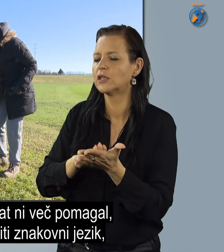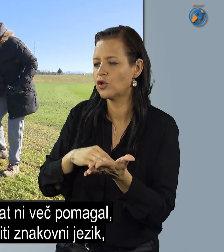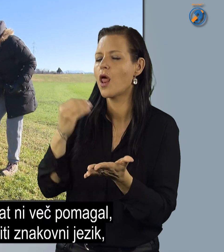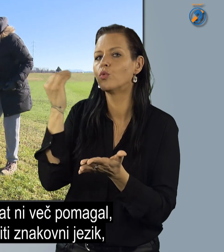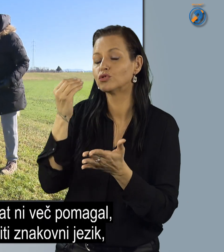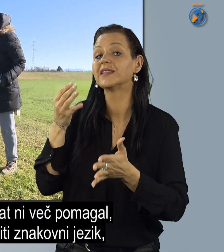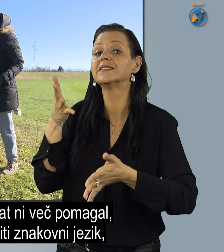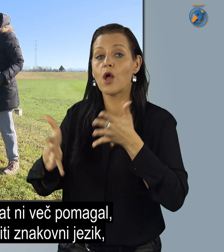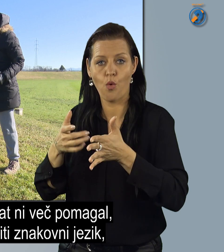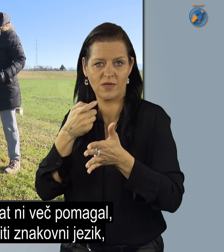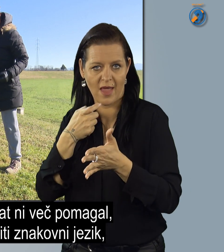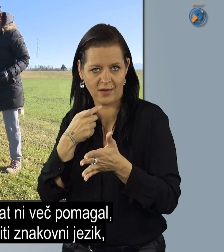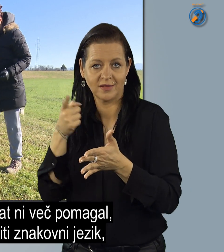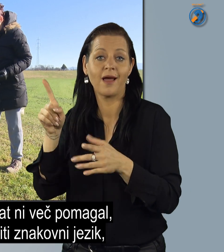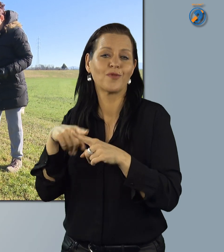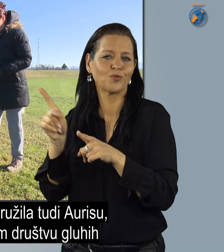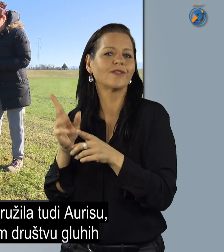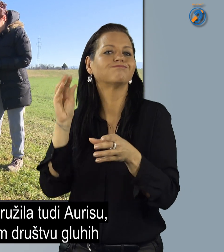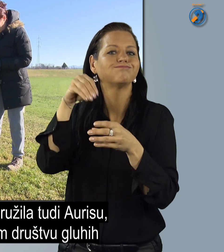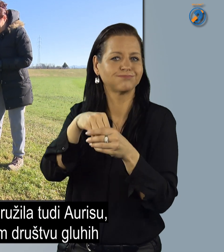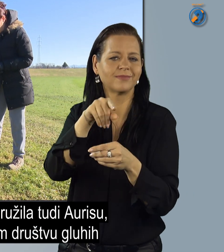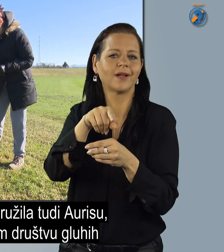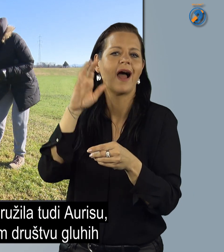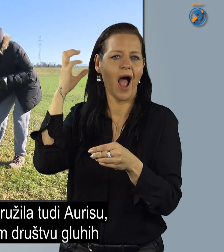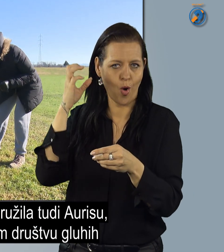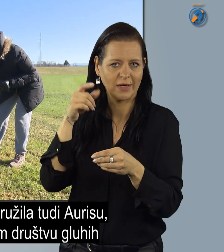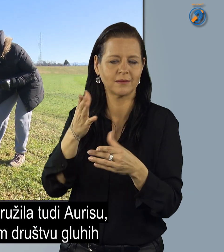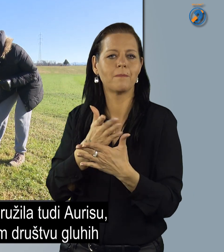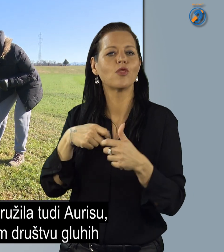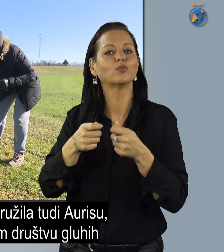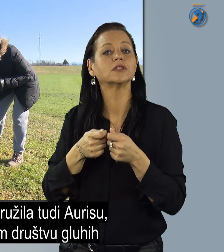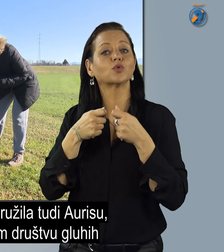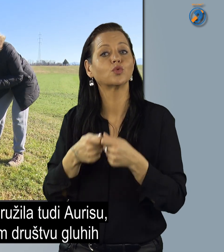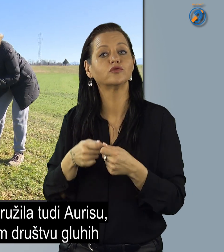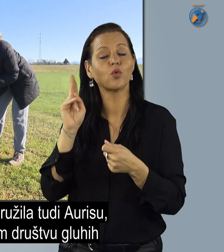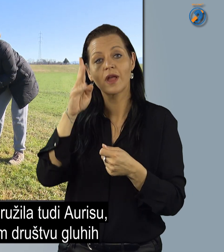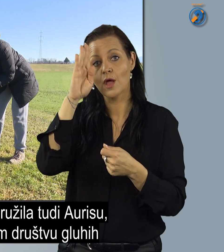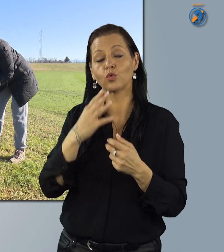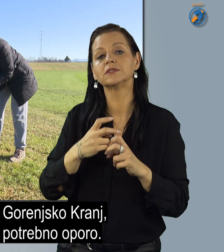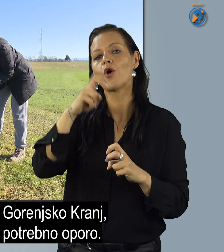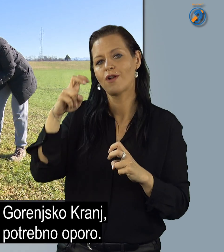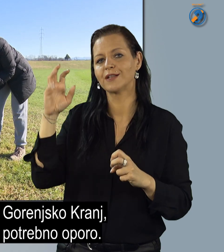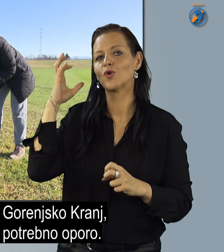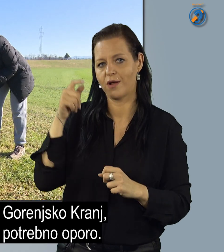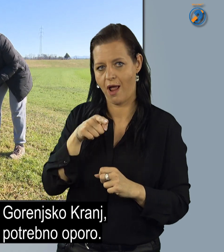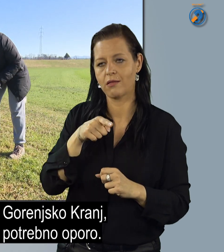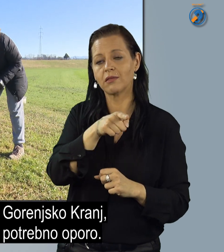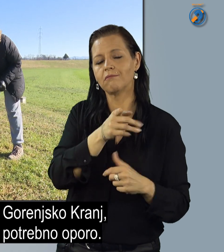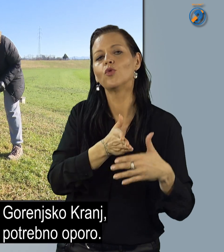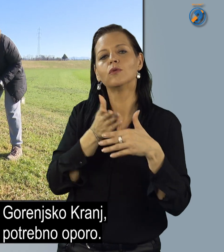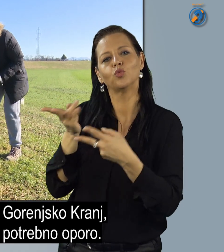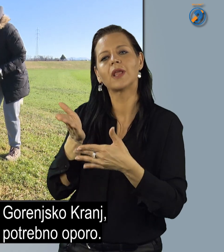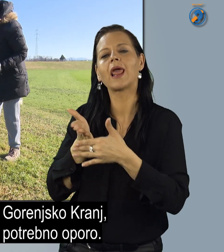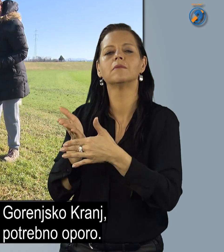začela učiti znakovni jezik. Takrat se je pridružila tudi Aurisu, medobčinskemu društvu gluhih in naglušnih za